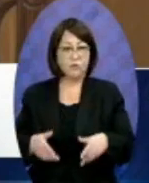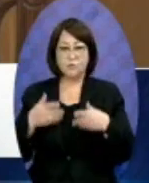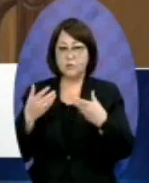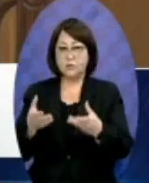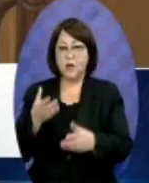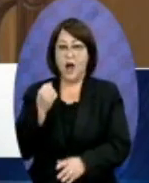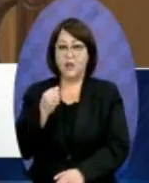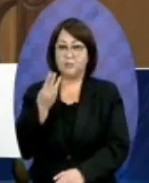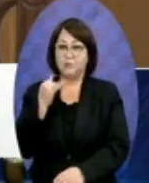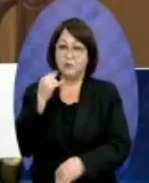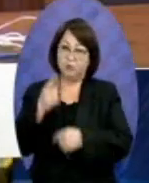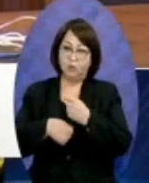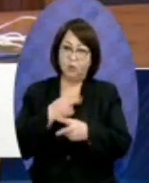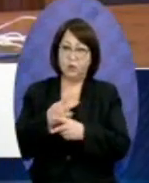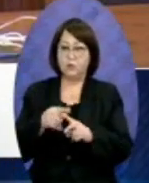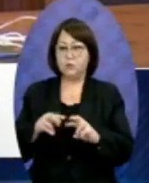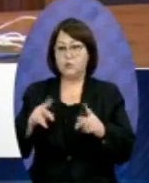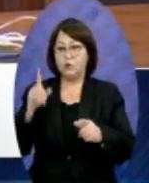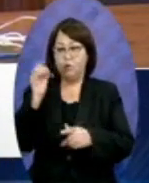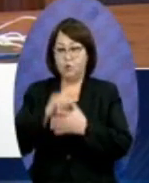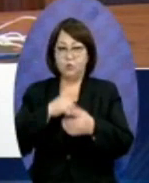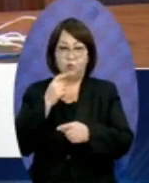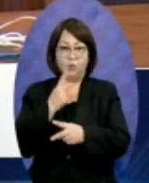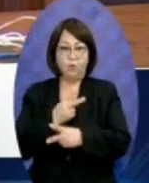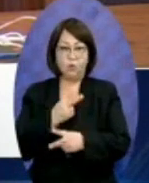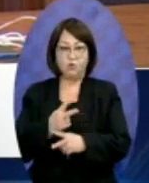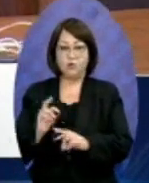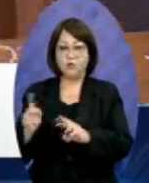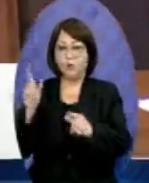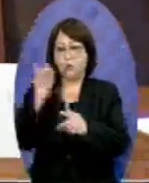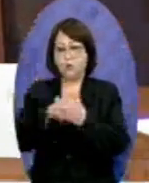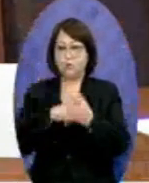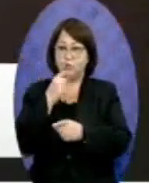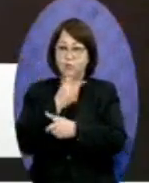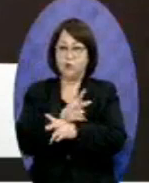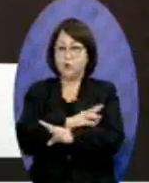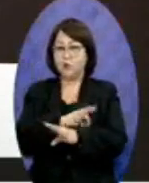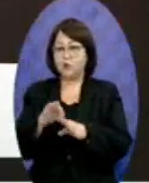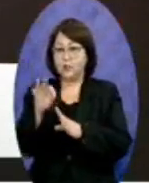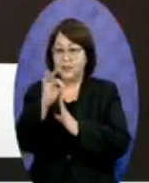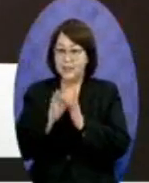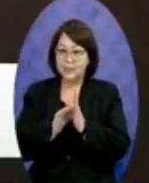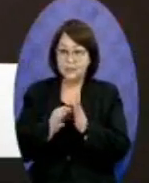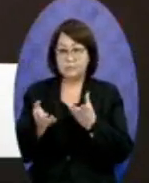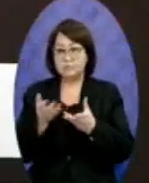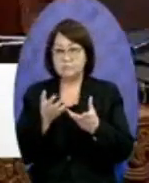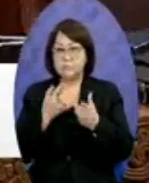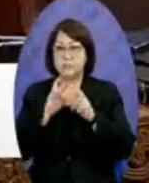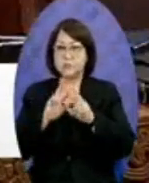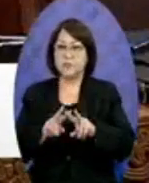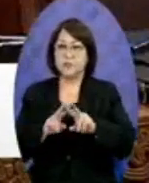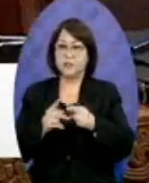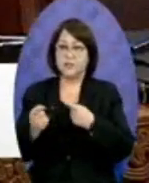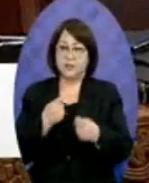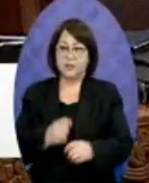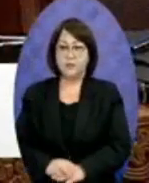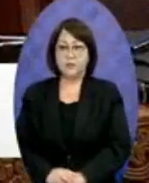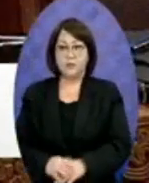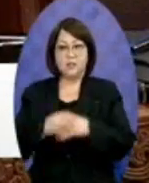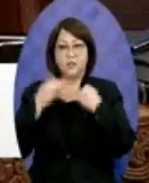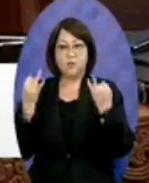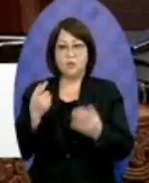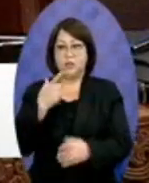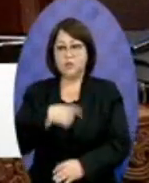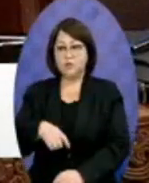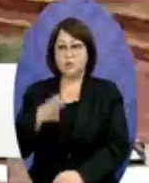тухай хуульд нэмэлт өөрчлөлт оруулах тухай хуульд өөрчлөлт оруулах тухай хуулийн төслийн хилэлцэх хэсэг асуудлыг үргэлжлүүлэн хилэлцлээ. Улсын хурлын